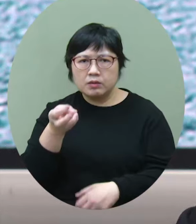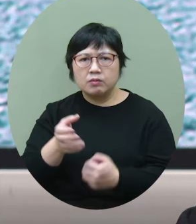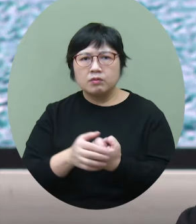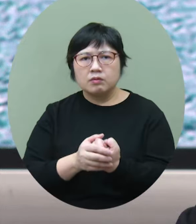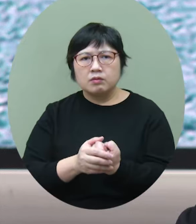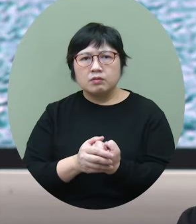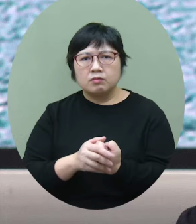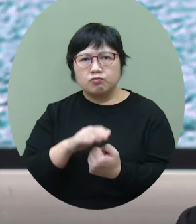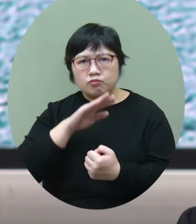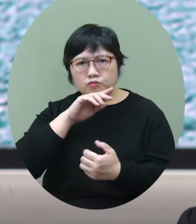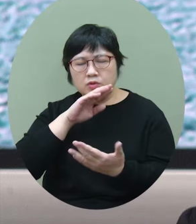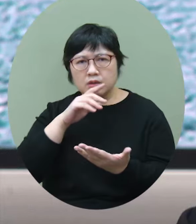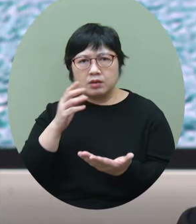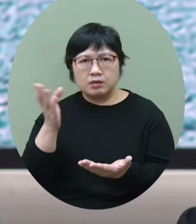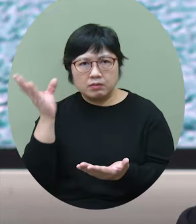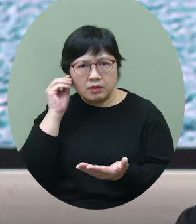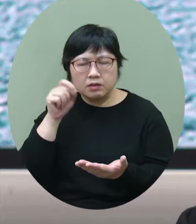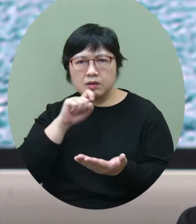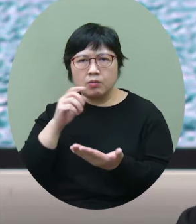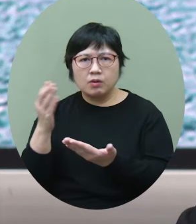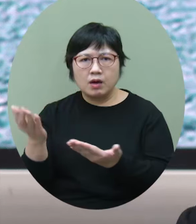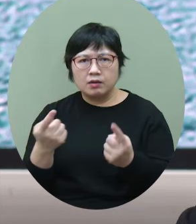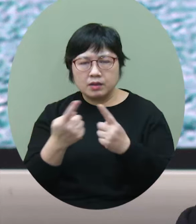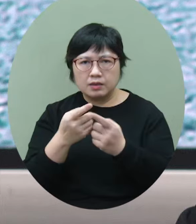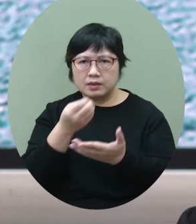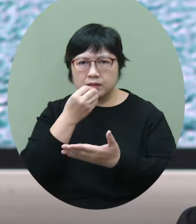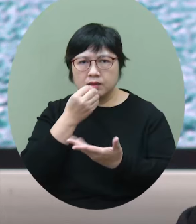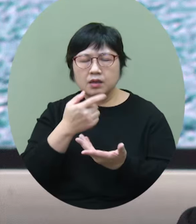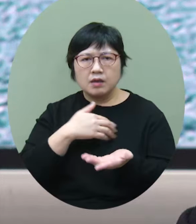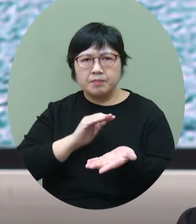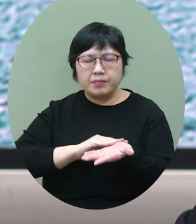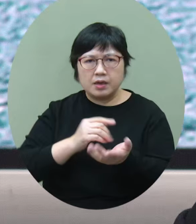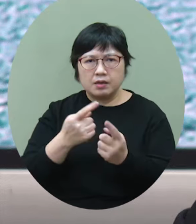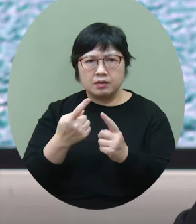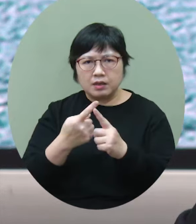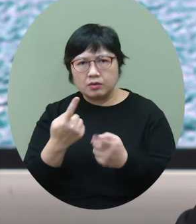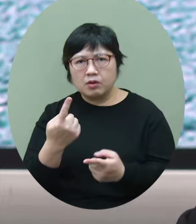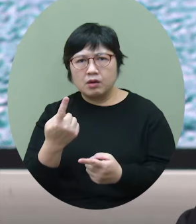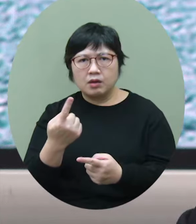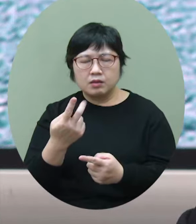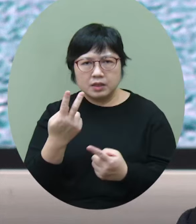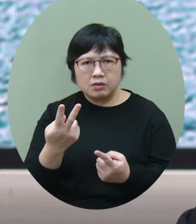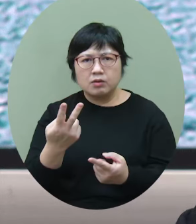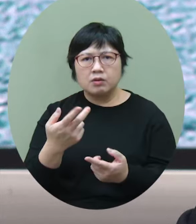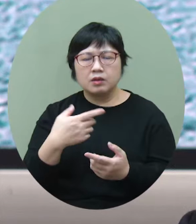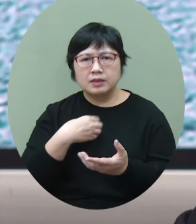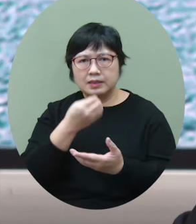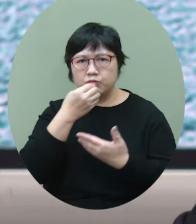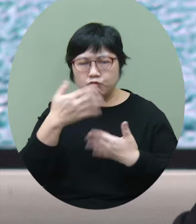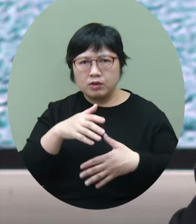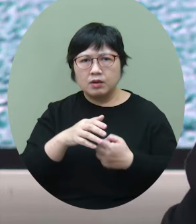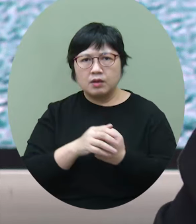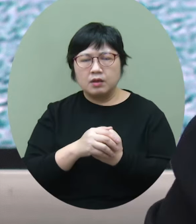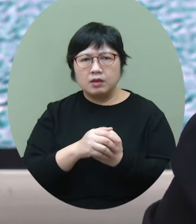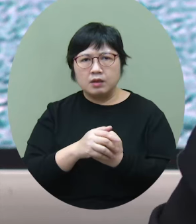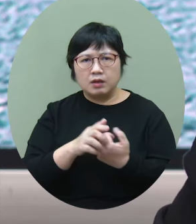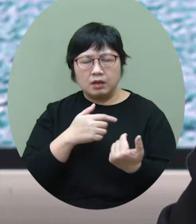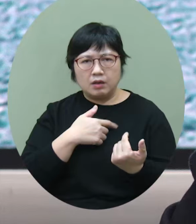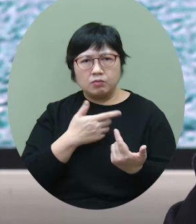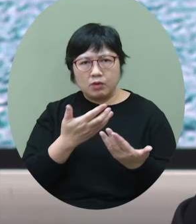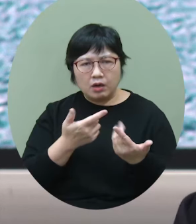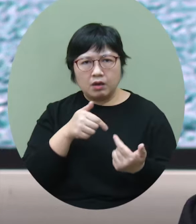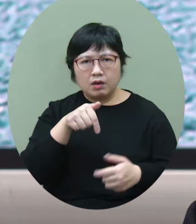都接到有食客或者唔止一兩位嘅食客咧，係食咗之後係即係吻合嘅話，係可